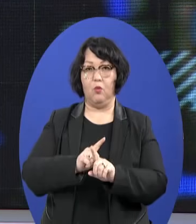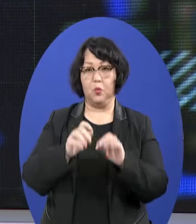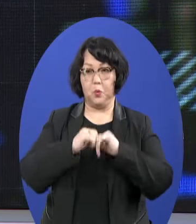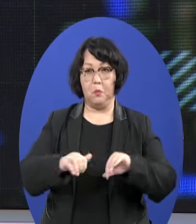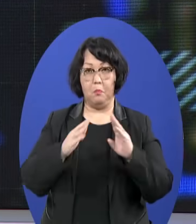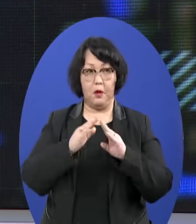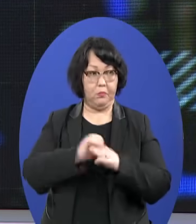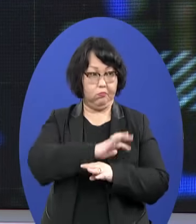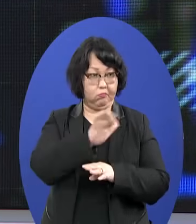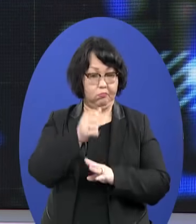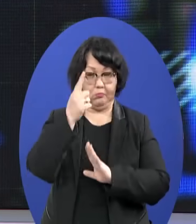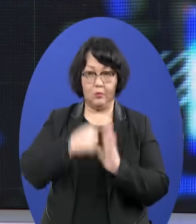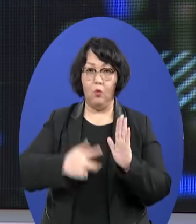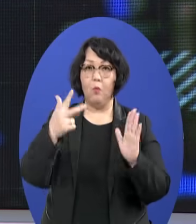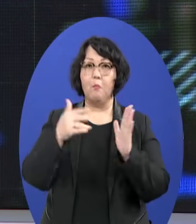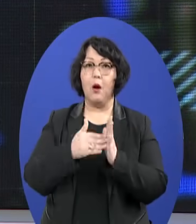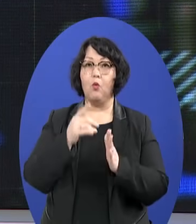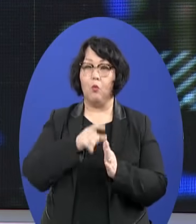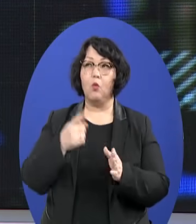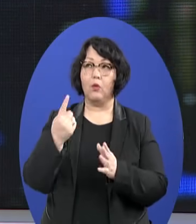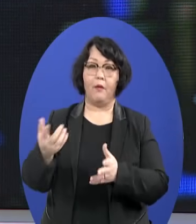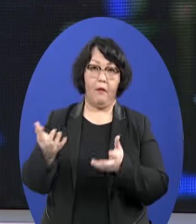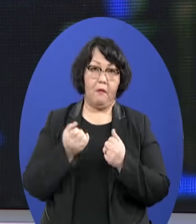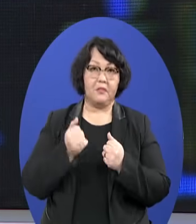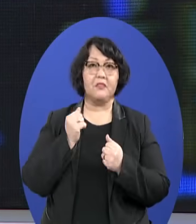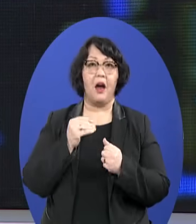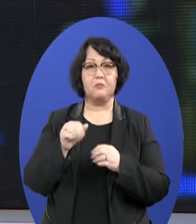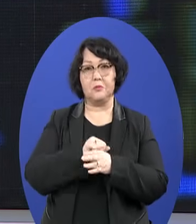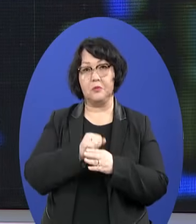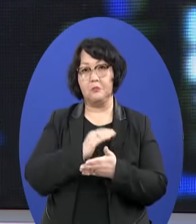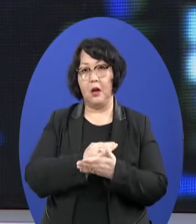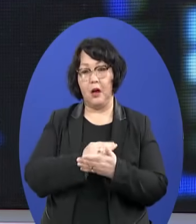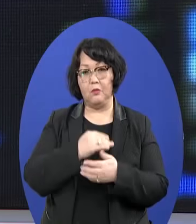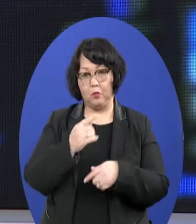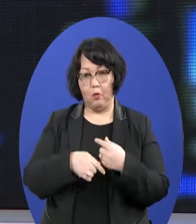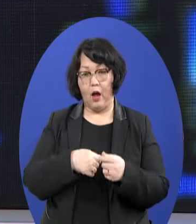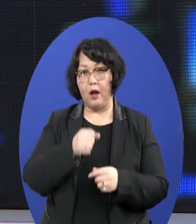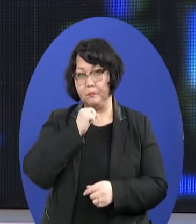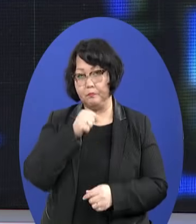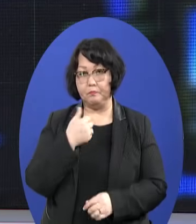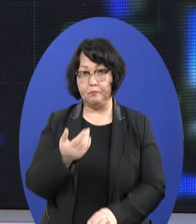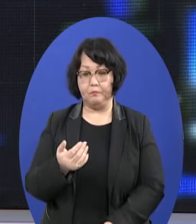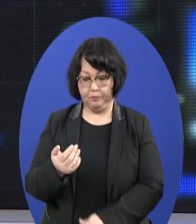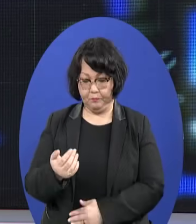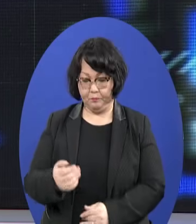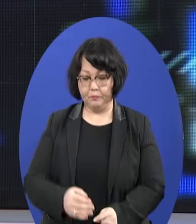иргэний хүлээж авах тооцоо байна. Энэ үйл явц хэрхэн өрнж байгаа, бэлтгэл хэрхэн хангагдаж байгаа талаар бид сурвалжллаа.